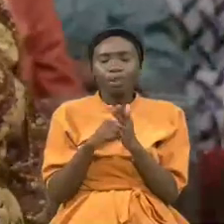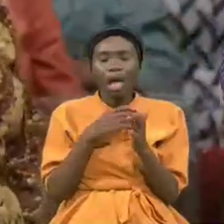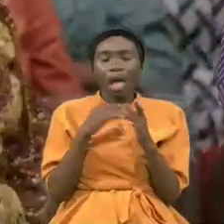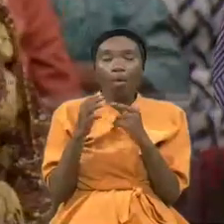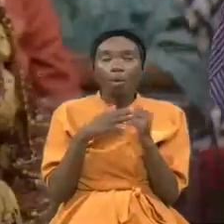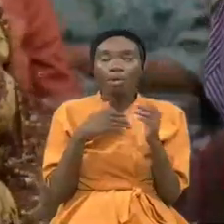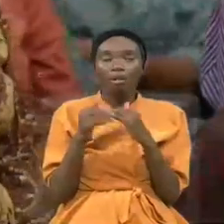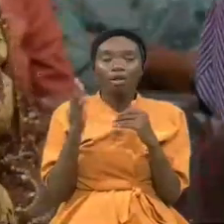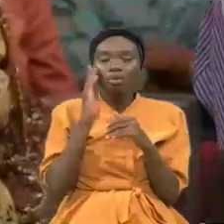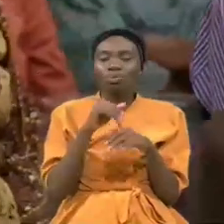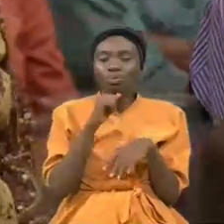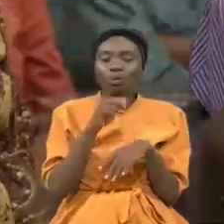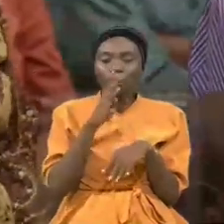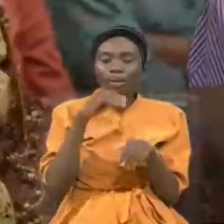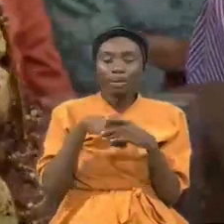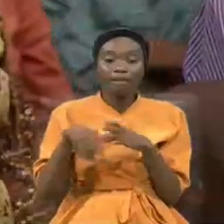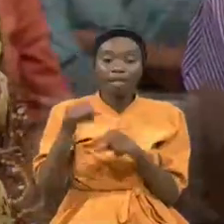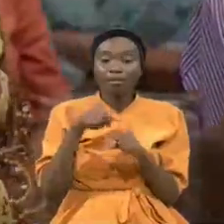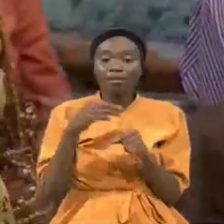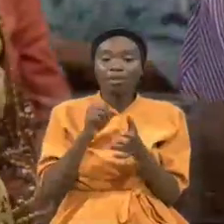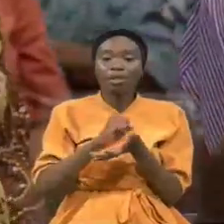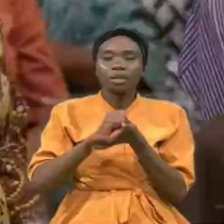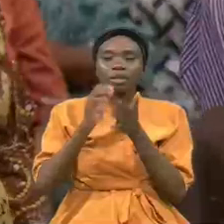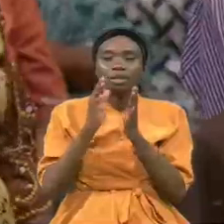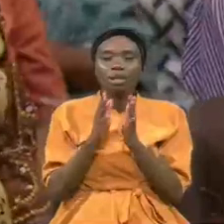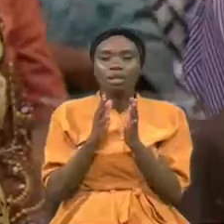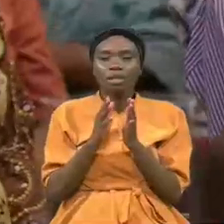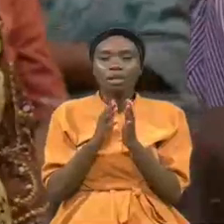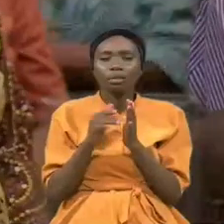Quel que soit ce qui ne doit pas se trouver dans la communion des saints.